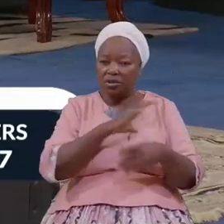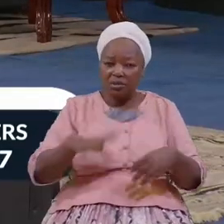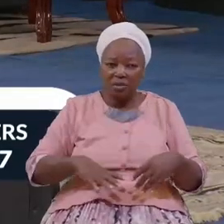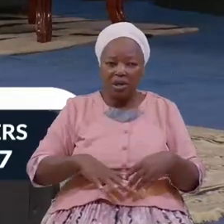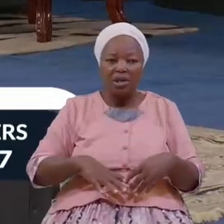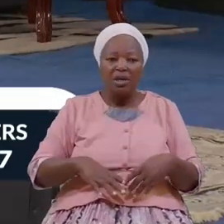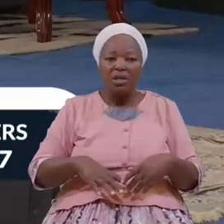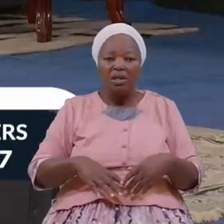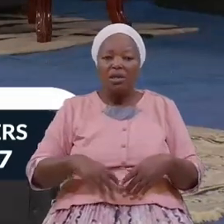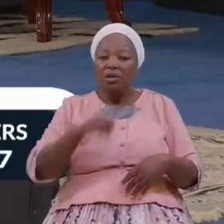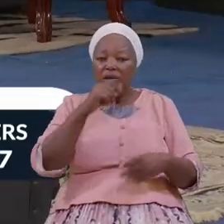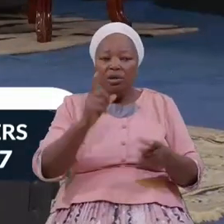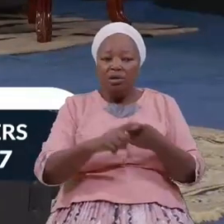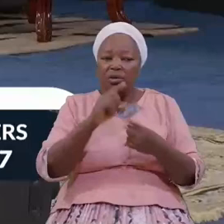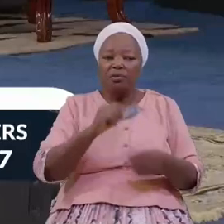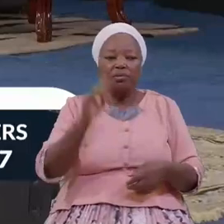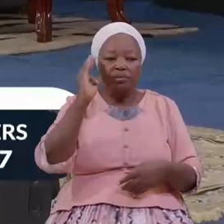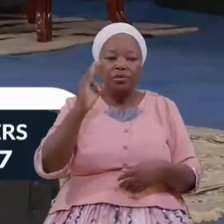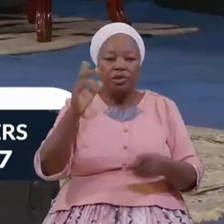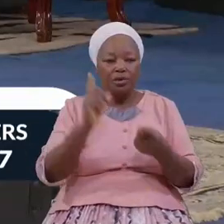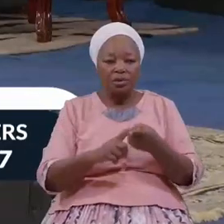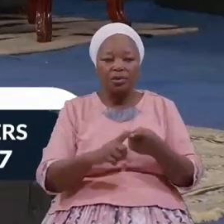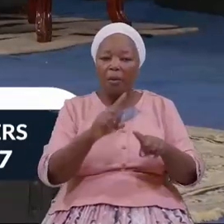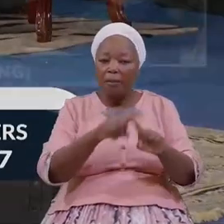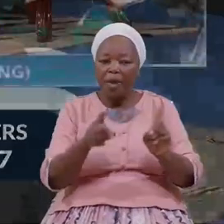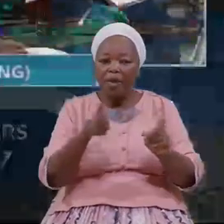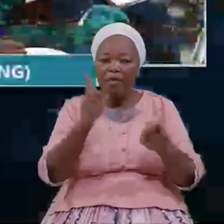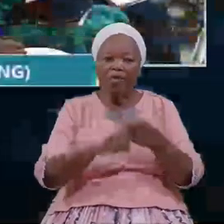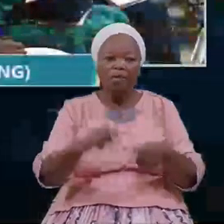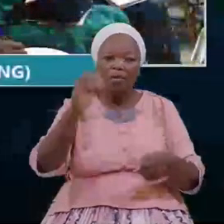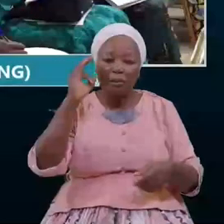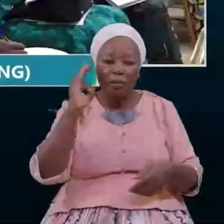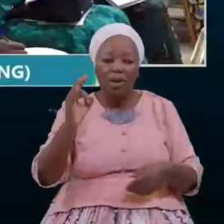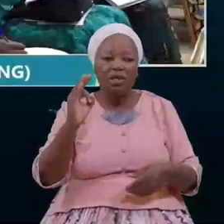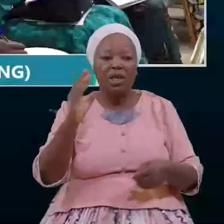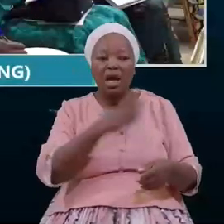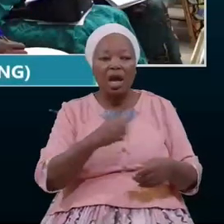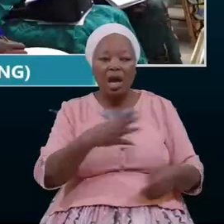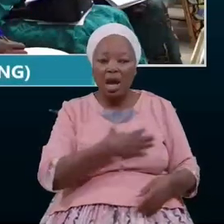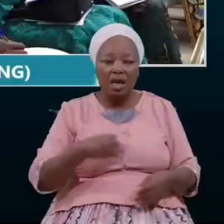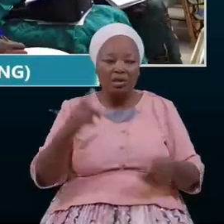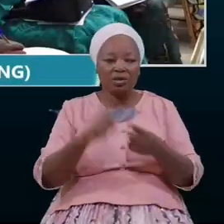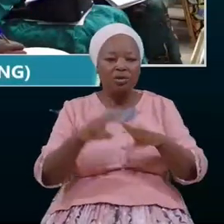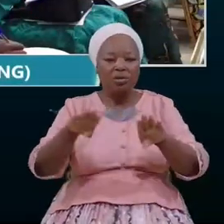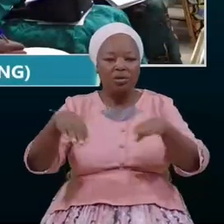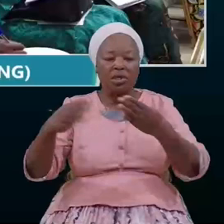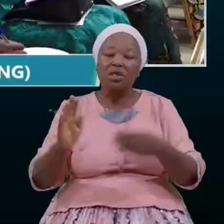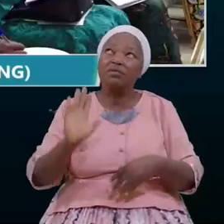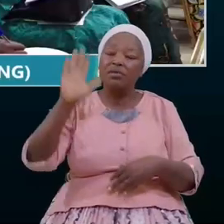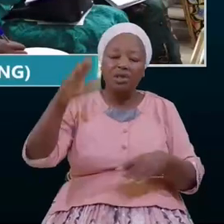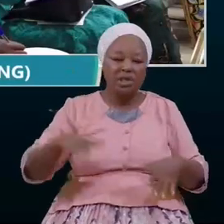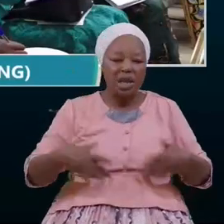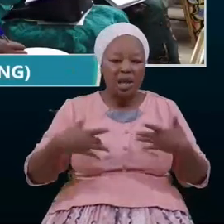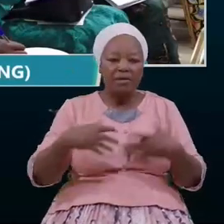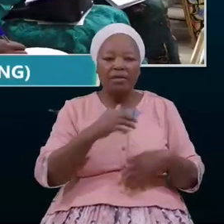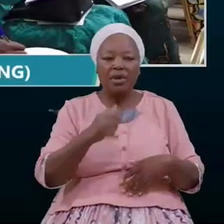Jésus est venu, non pour être servi, mais pour servir et donner sa vie comme